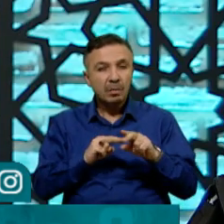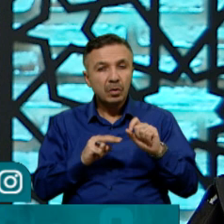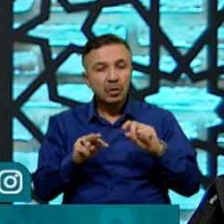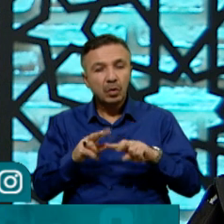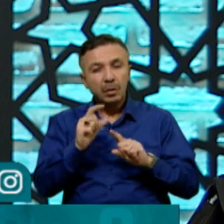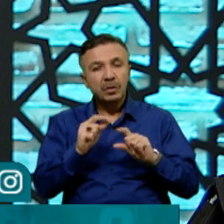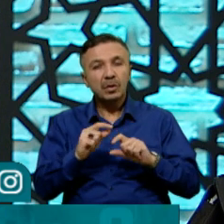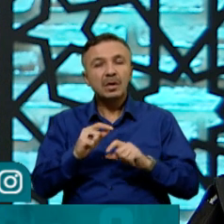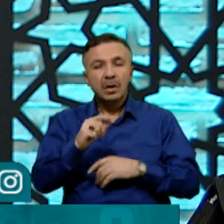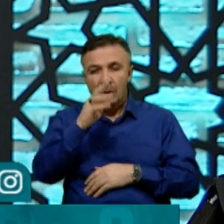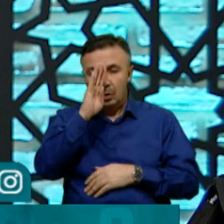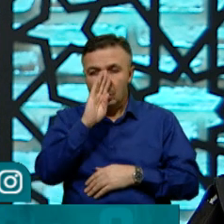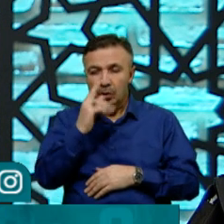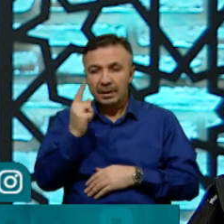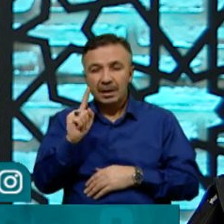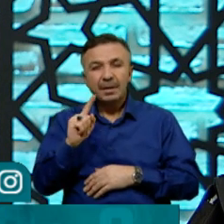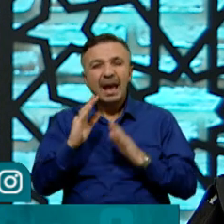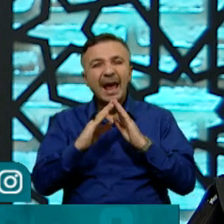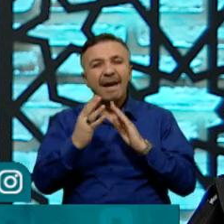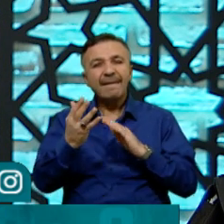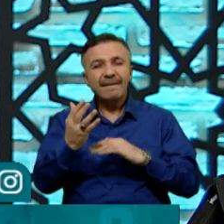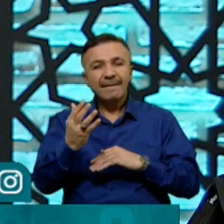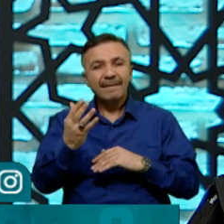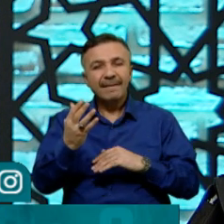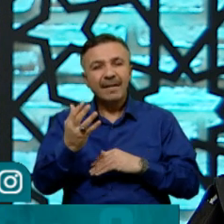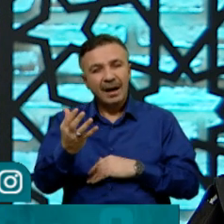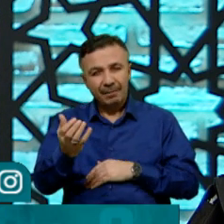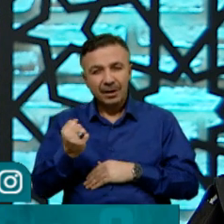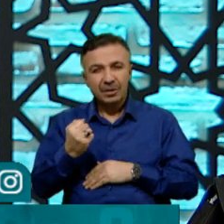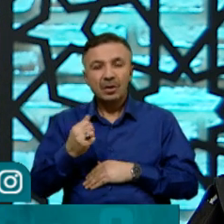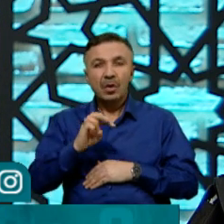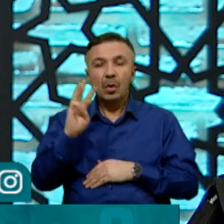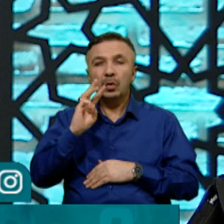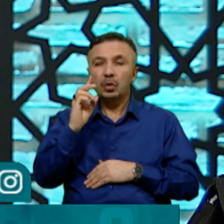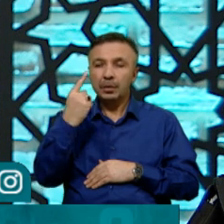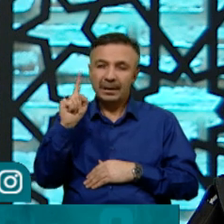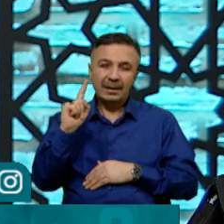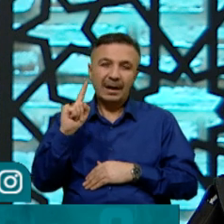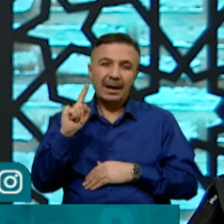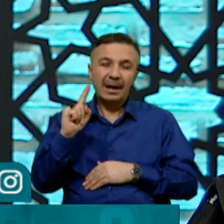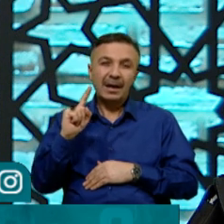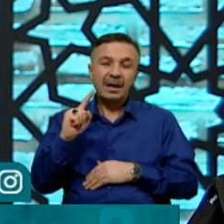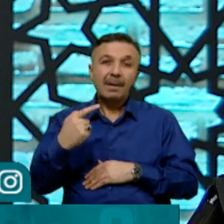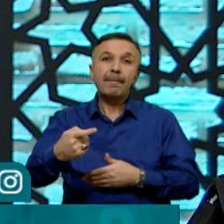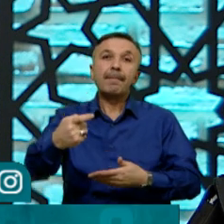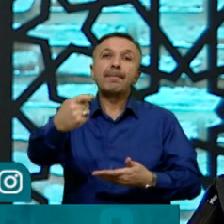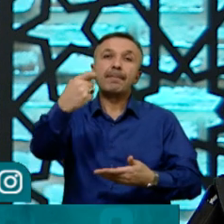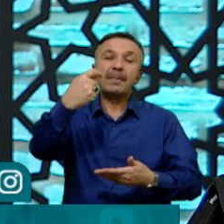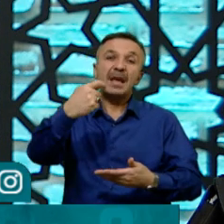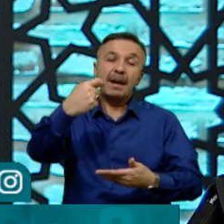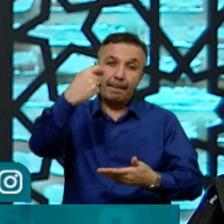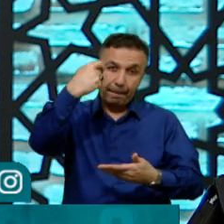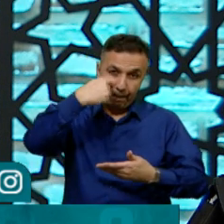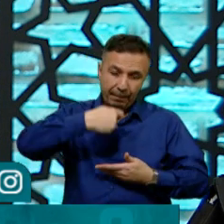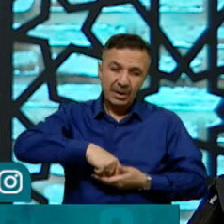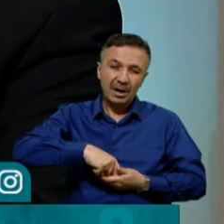liralık bir ev için 30 bin lira peşin alıp diğer ayları taksitlendirme yapıyorlar Hocam bu konuyu bizim için açıklar mı demiş Tekasür